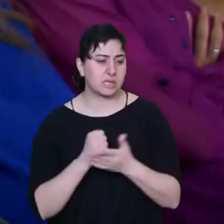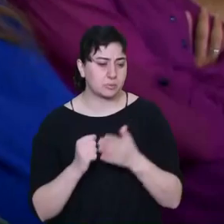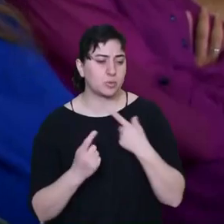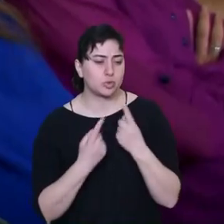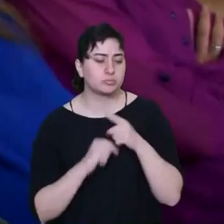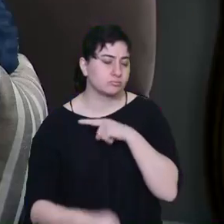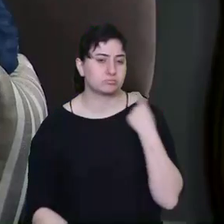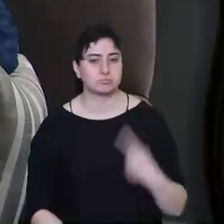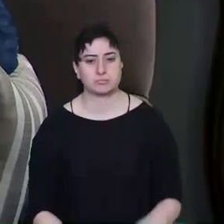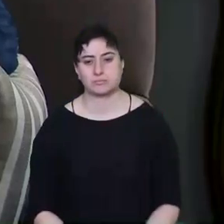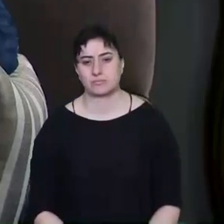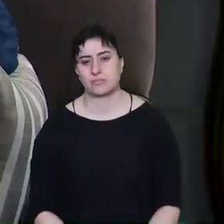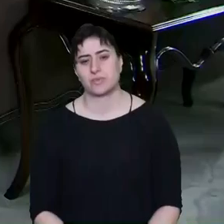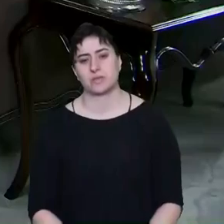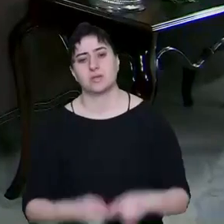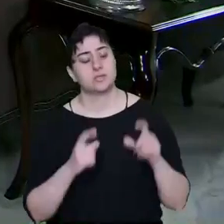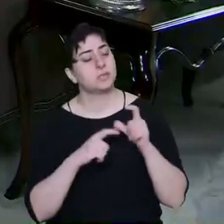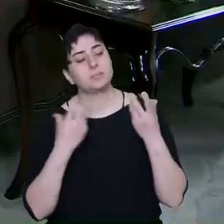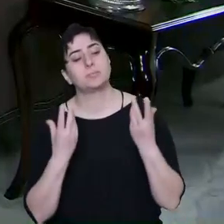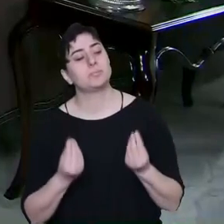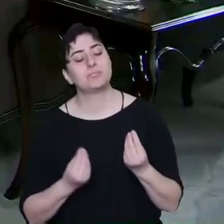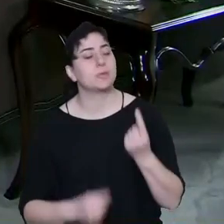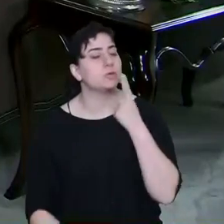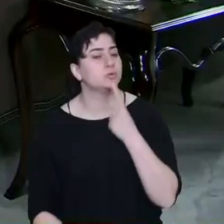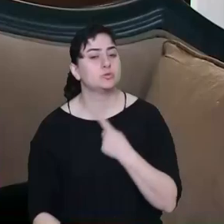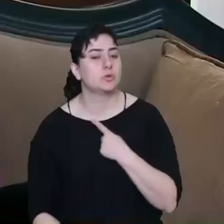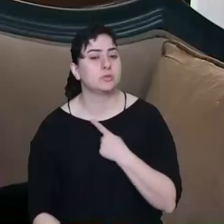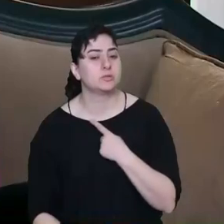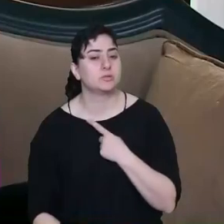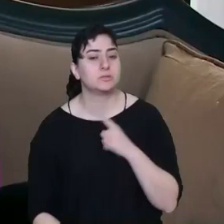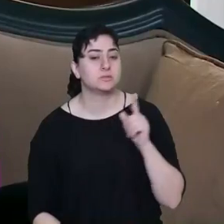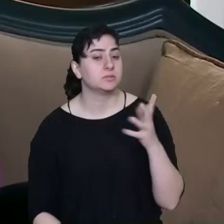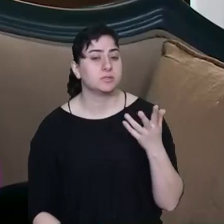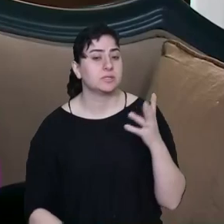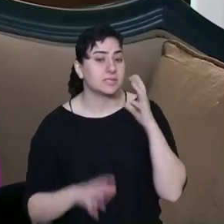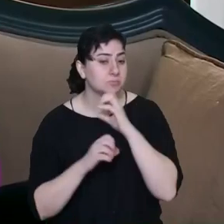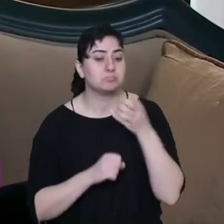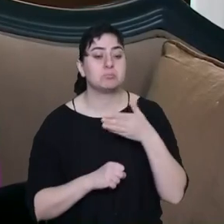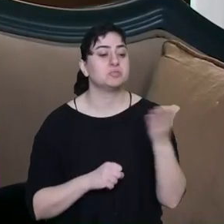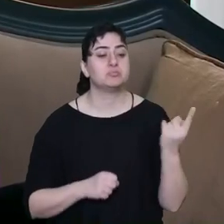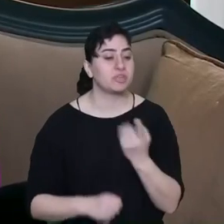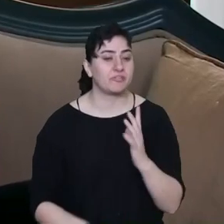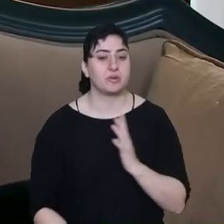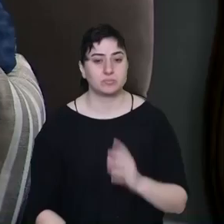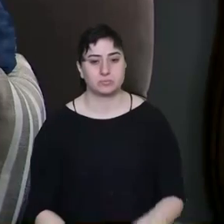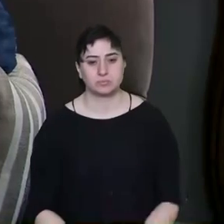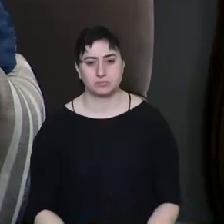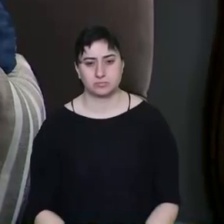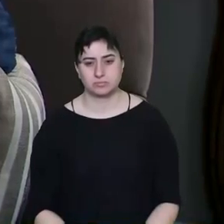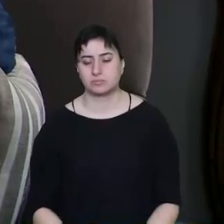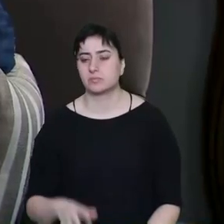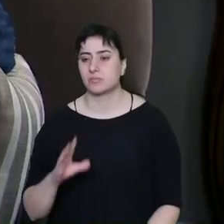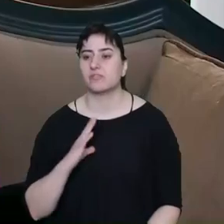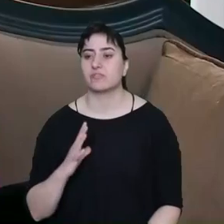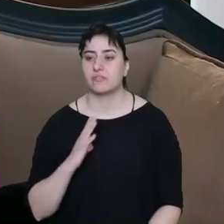Serpil. Evet Sarpişkom. Söyle bakalım. Acaba bizden sakladığın başka bir şeyler de var mı?